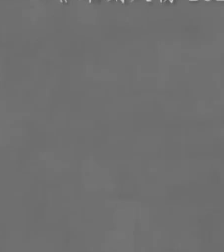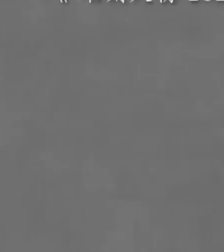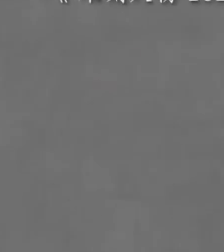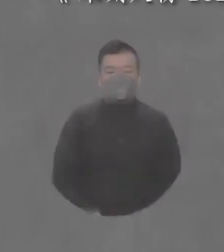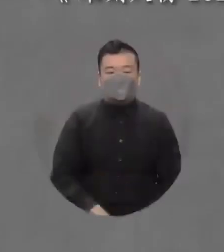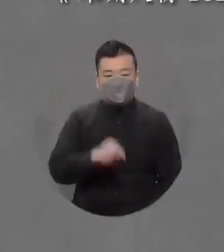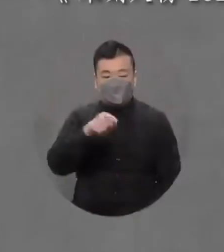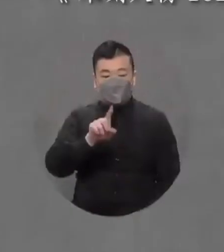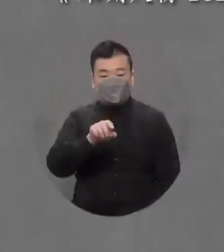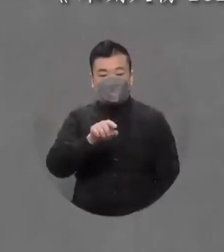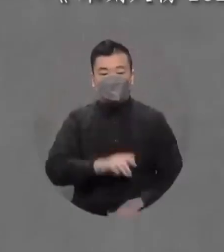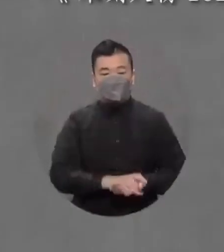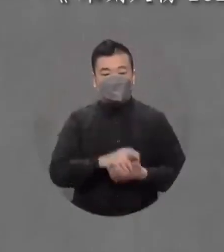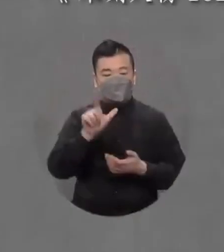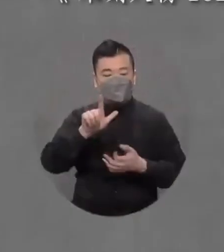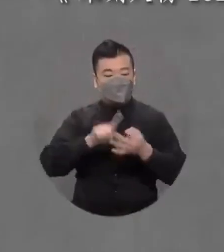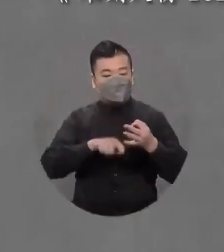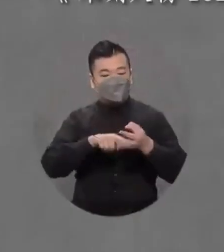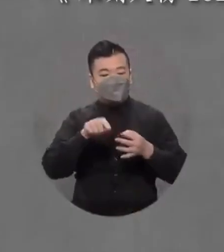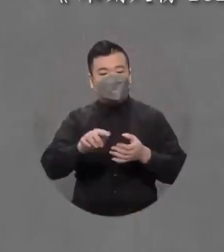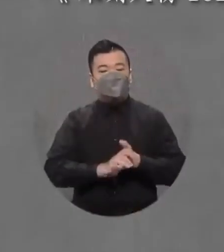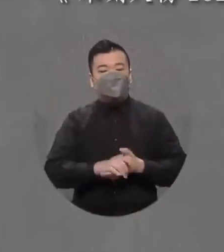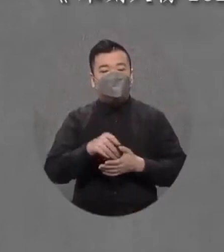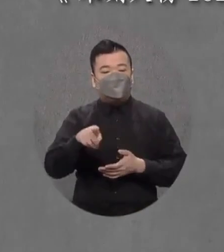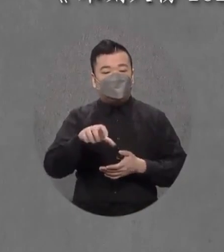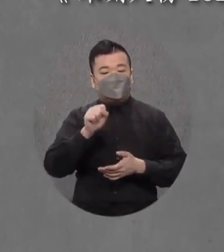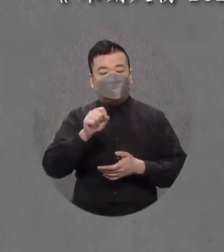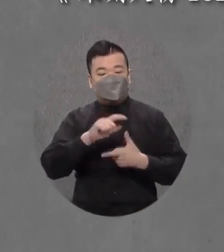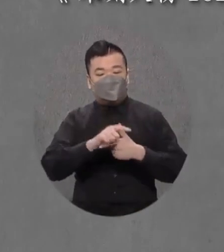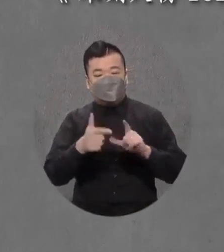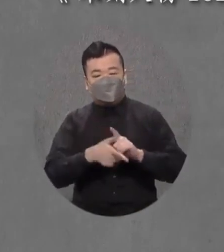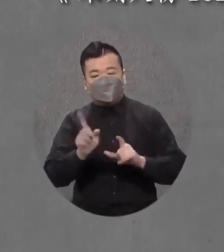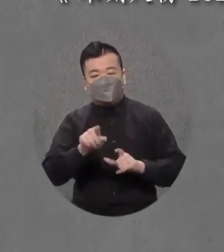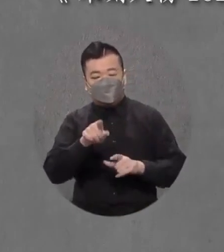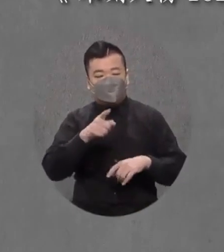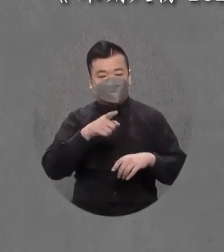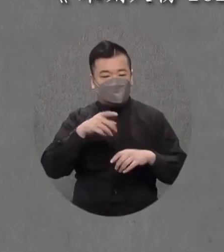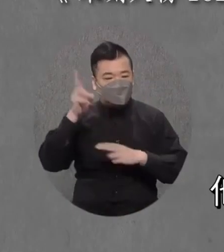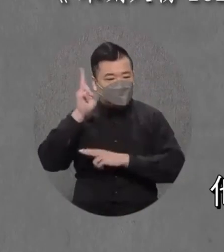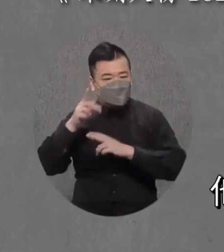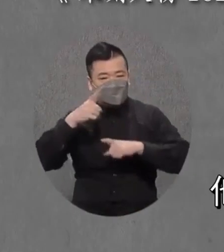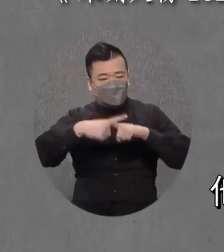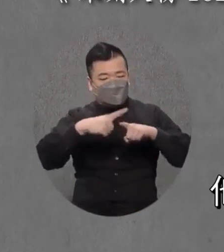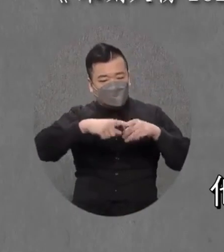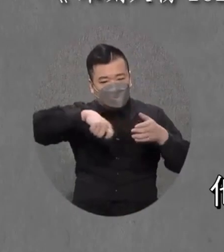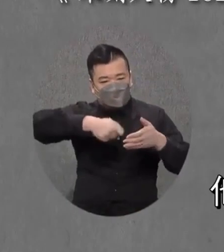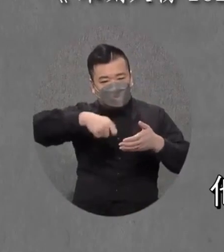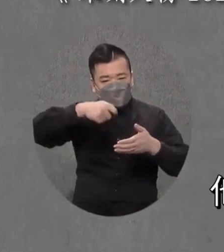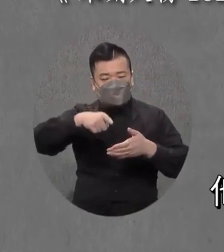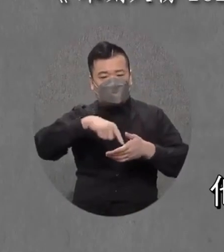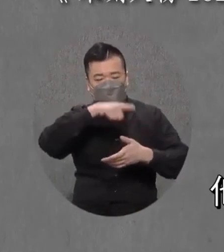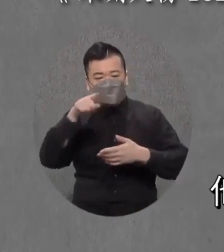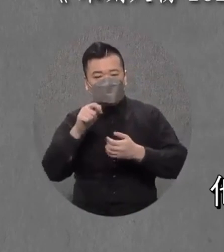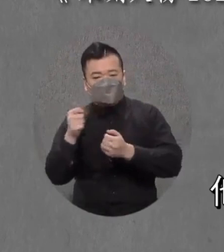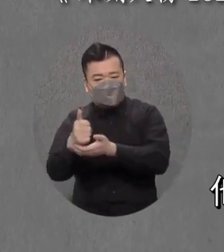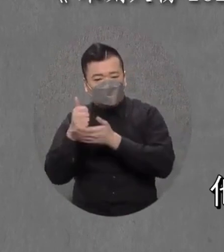這一張就是劉家俊的作品，他用的方法就是一個傳統的木刻的方法，他就請了他周圍身